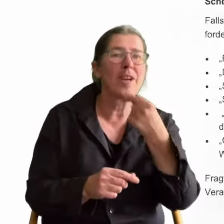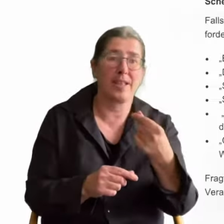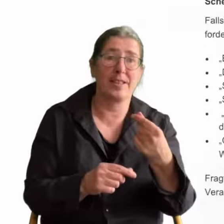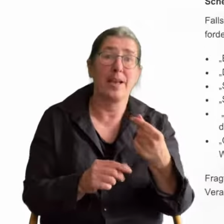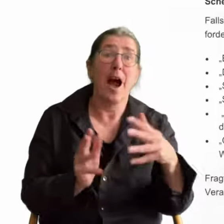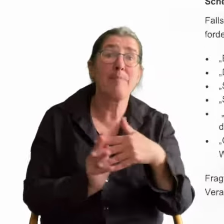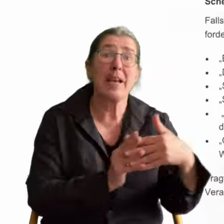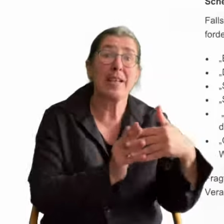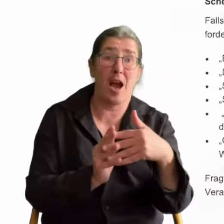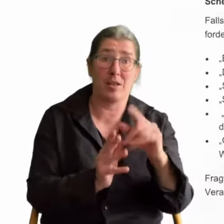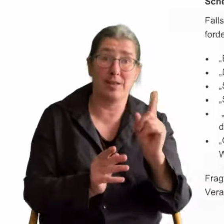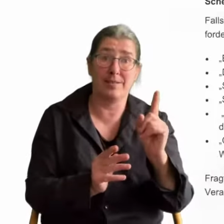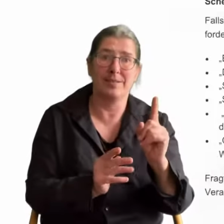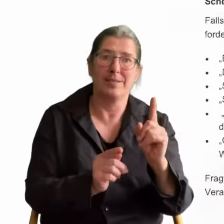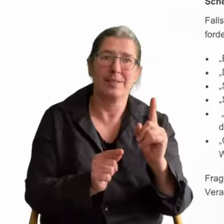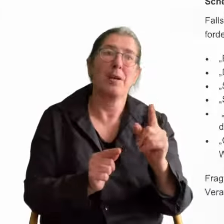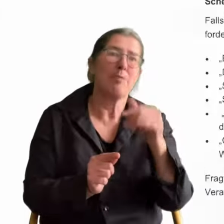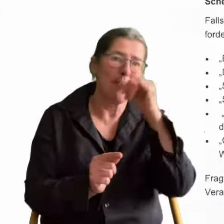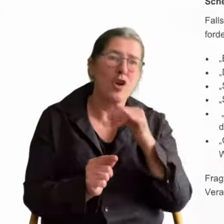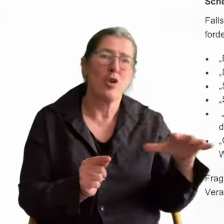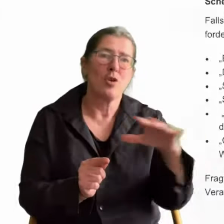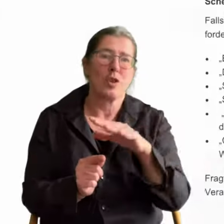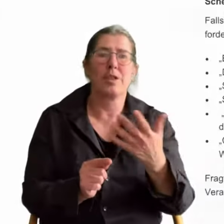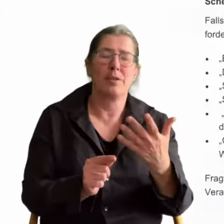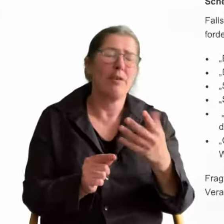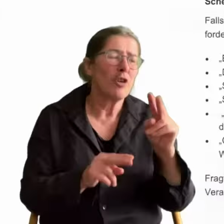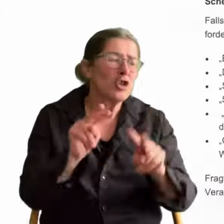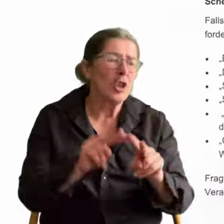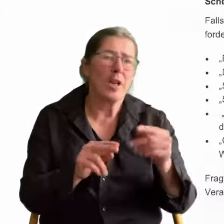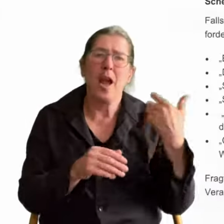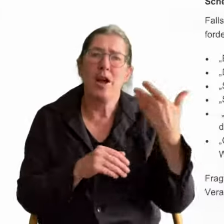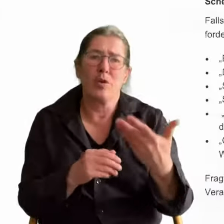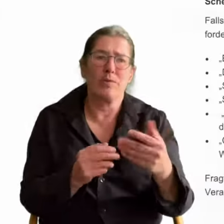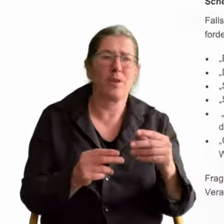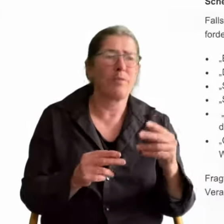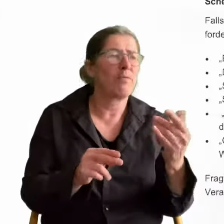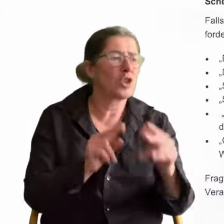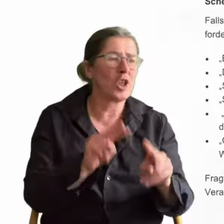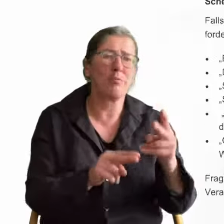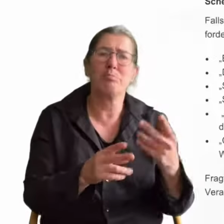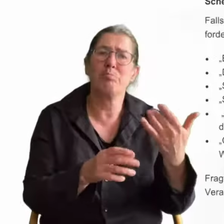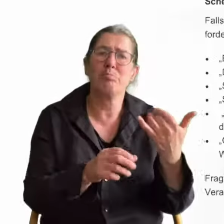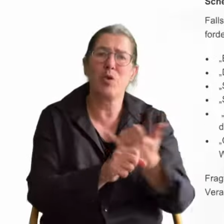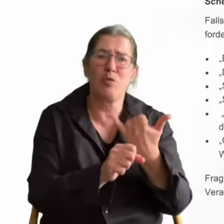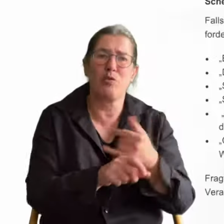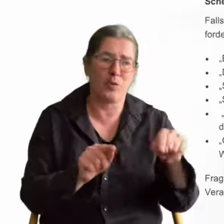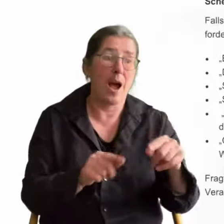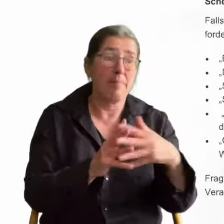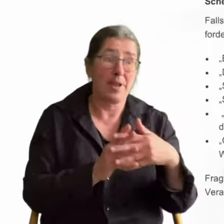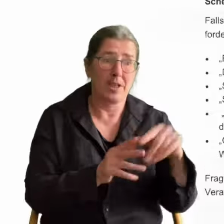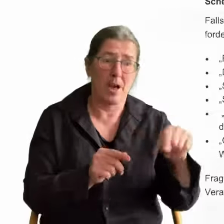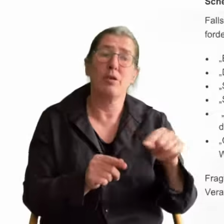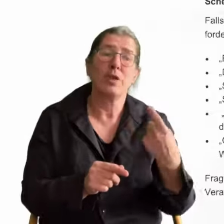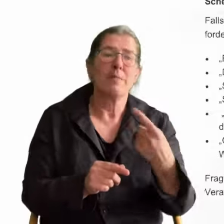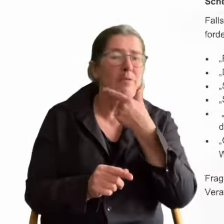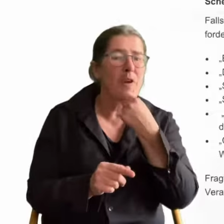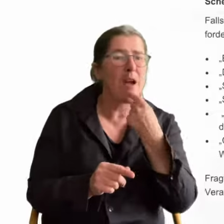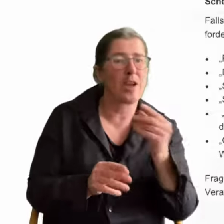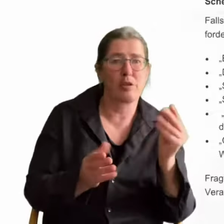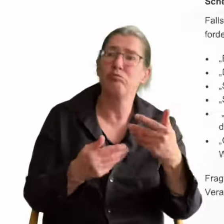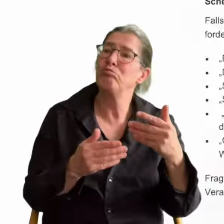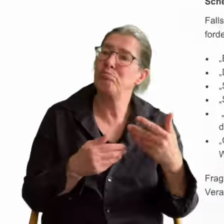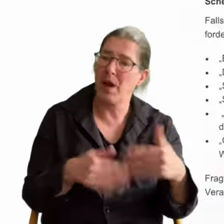aus der amerikanischen bevölkerung die unterschiedliche herkunft die in unterschiedliche berufe hatten die an diesen experimenten freiwillig